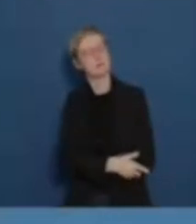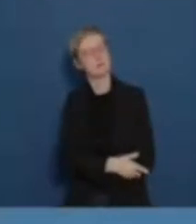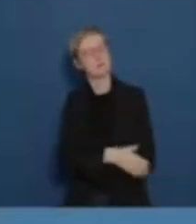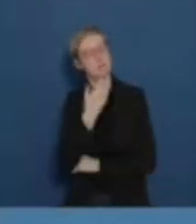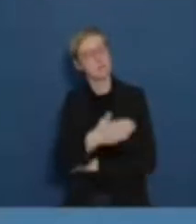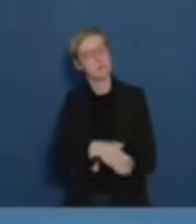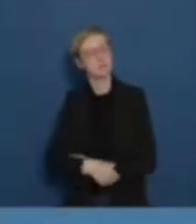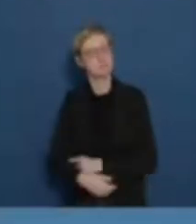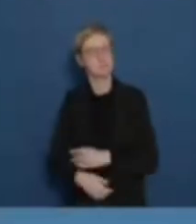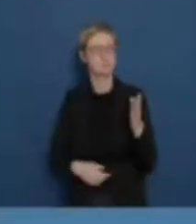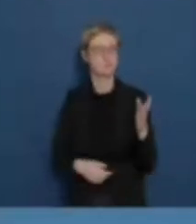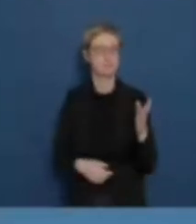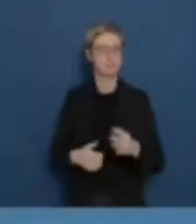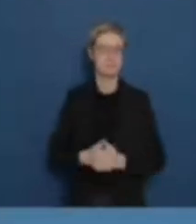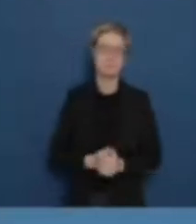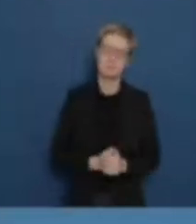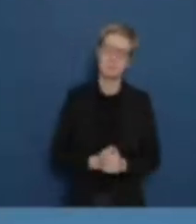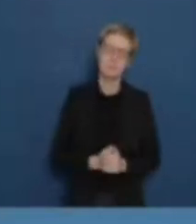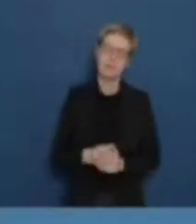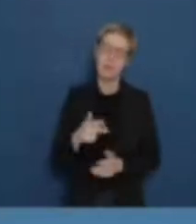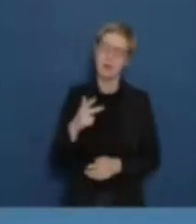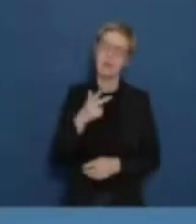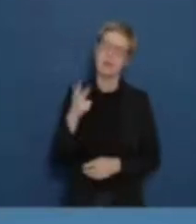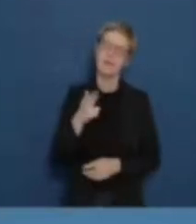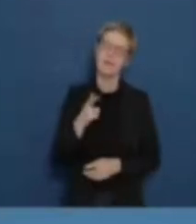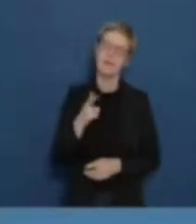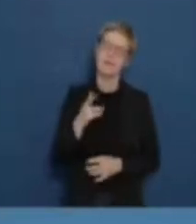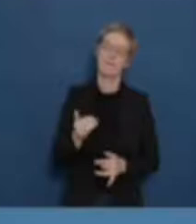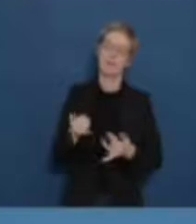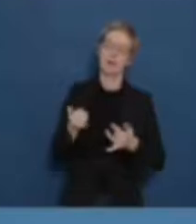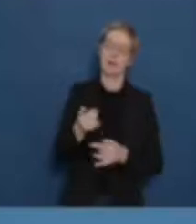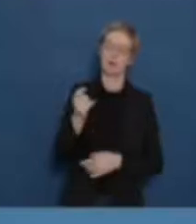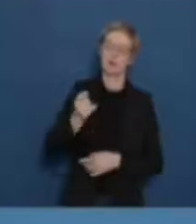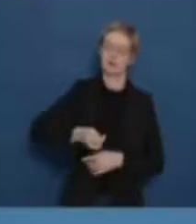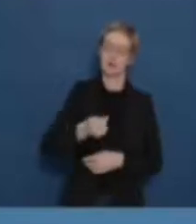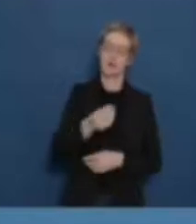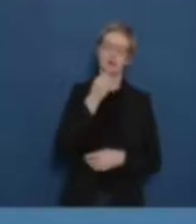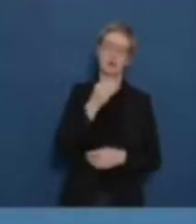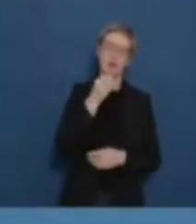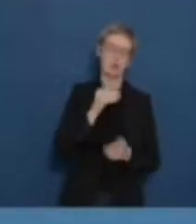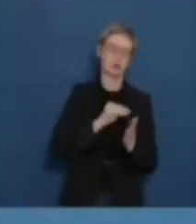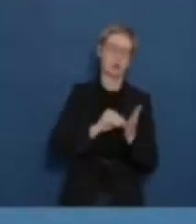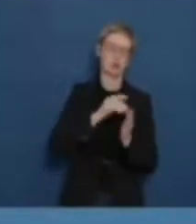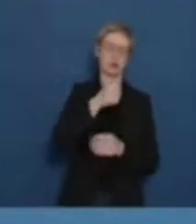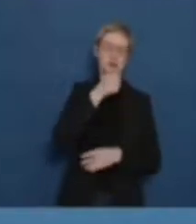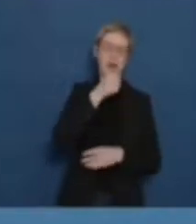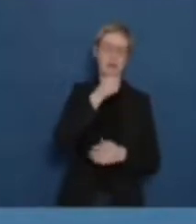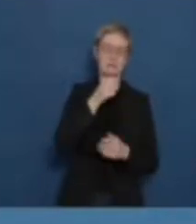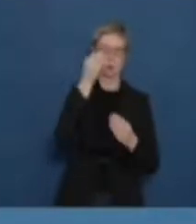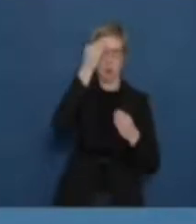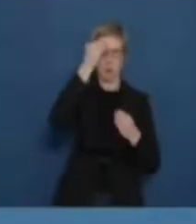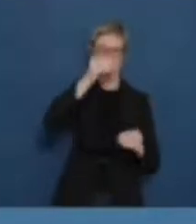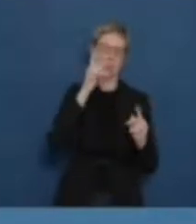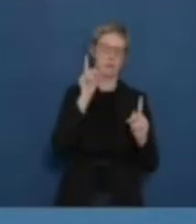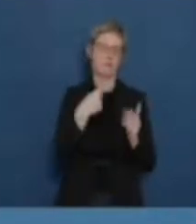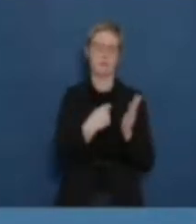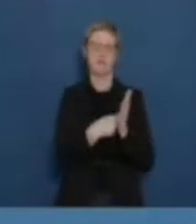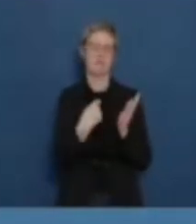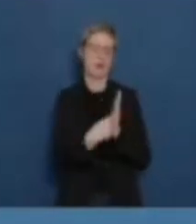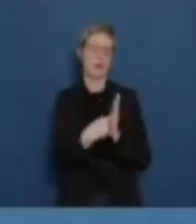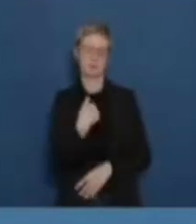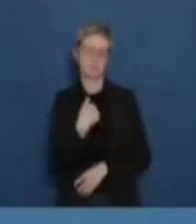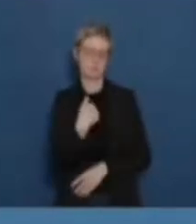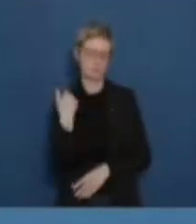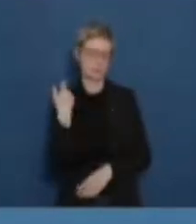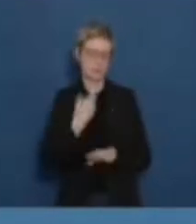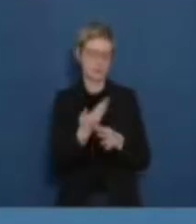Also Herr Reitschuster, Sie wissen, dass wir grundsätzlich nicht Kommentare von Journalisten bewerten. Und an dieser Stelle würde ich es auch so